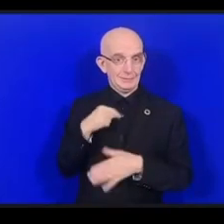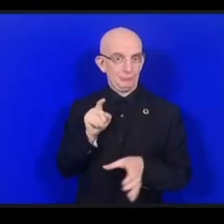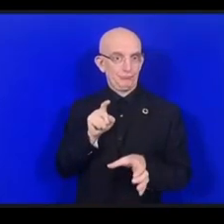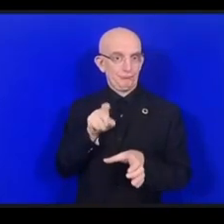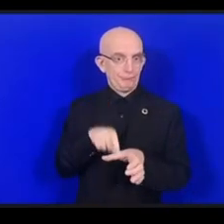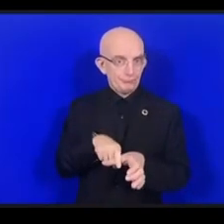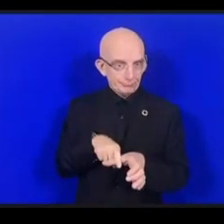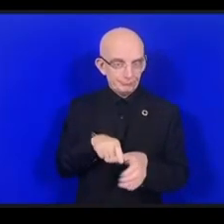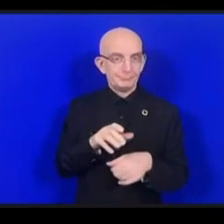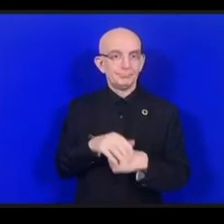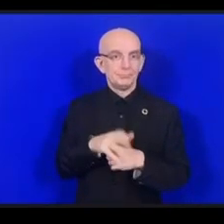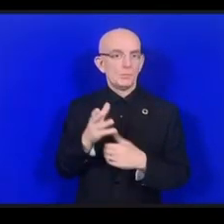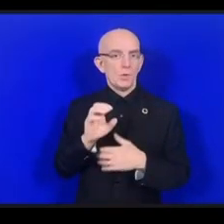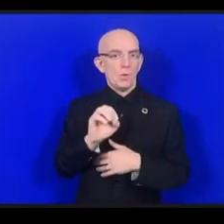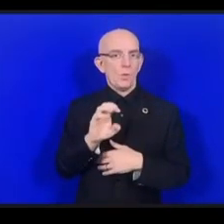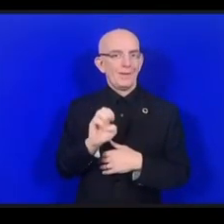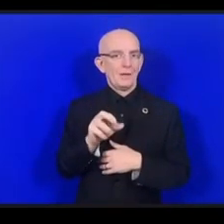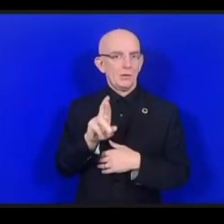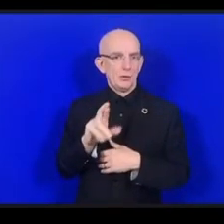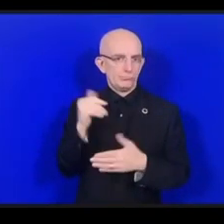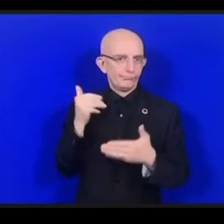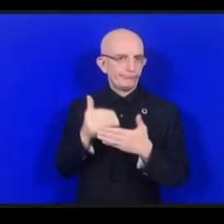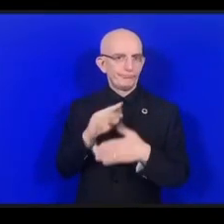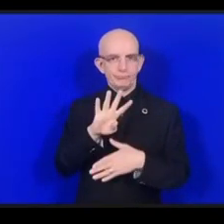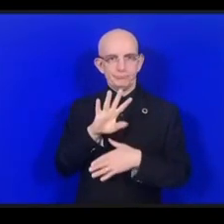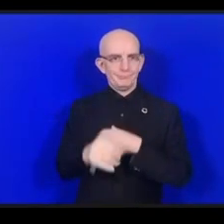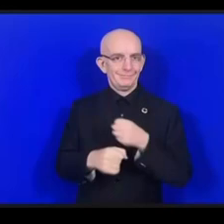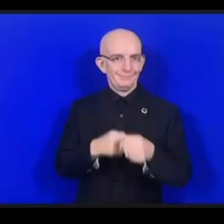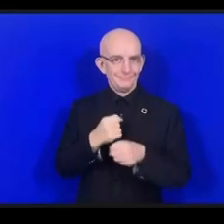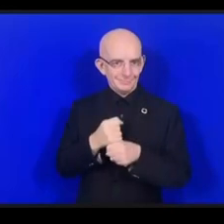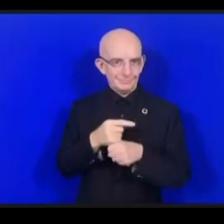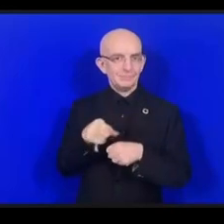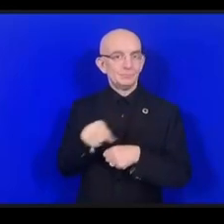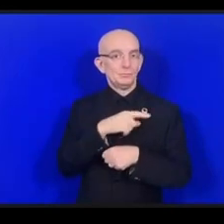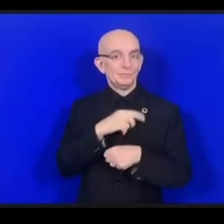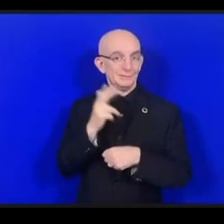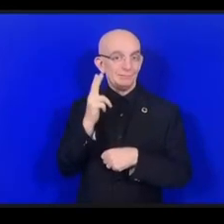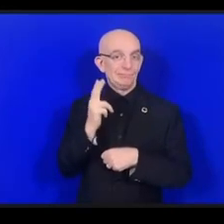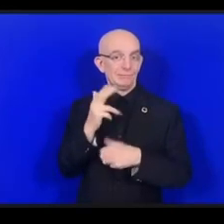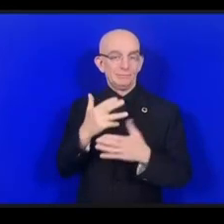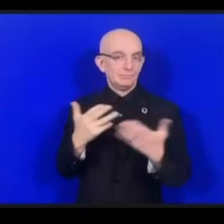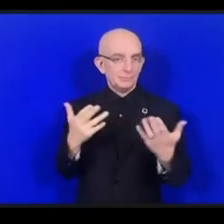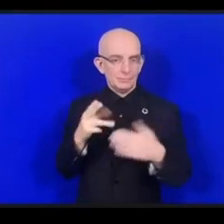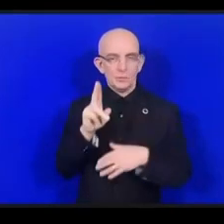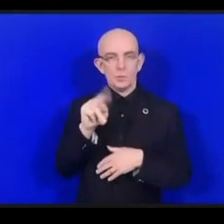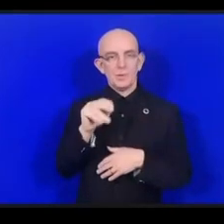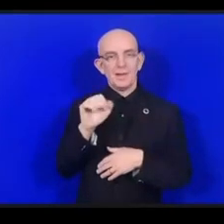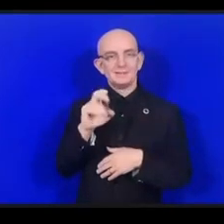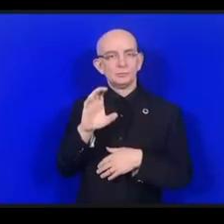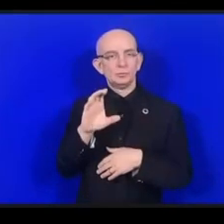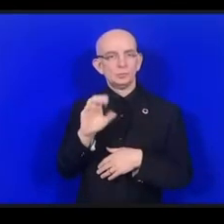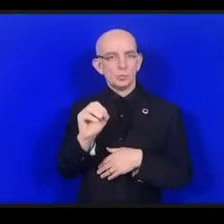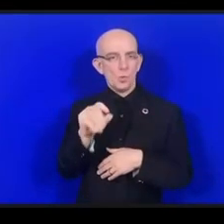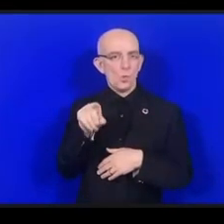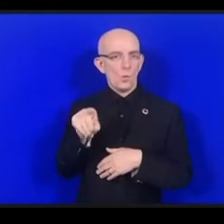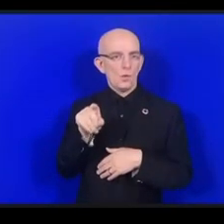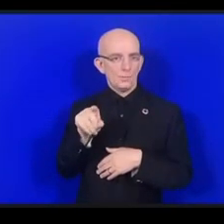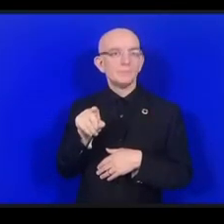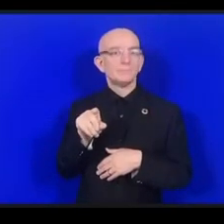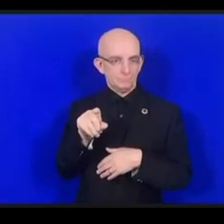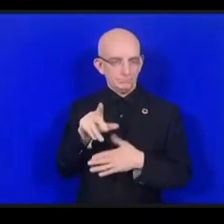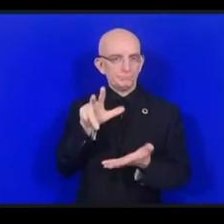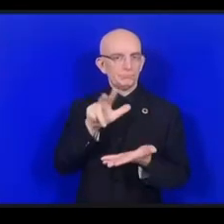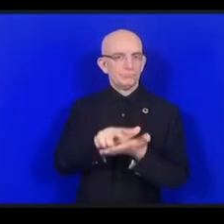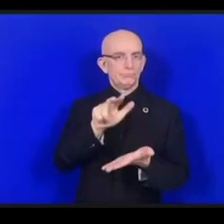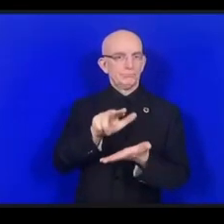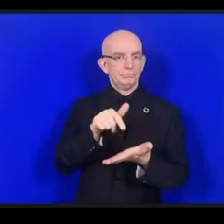的。当时呢，他建议我们要用开放的教育资源，一会儿跟大家介绍一下这是什么意思。